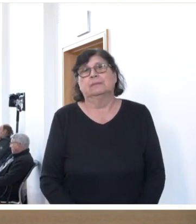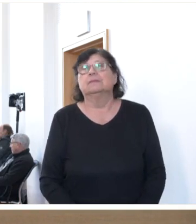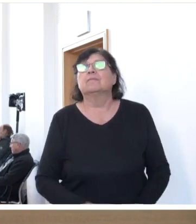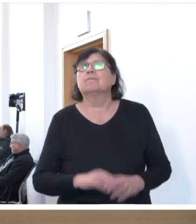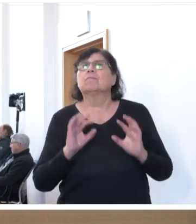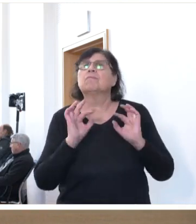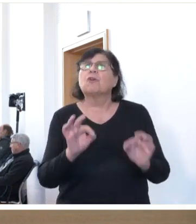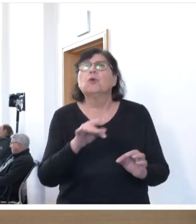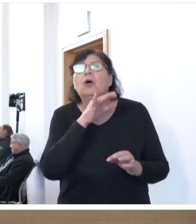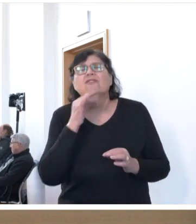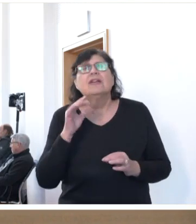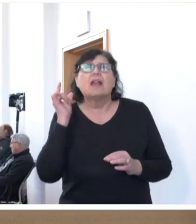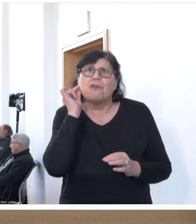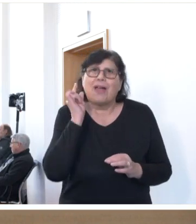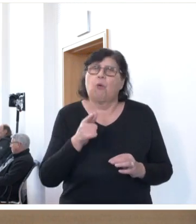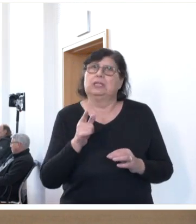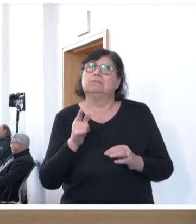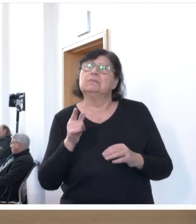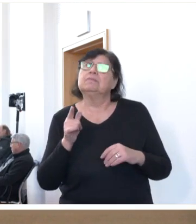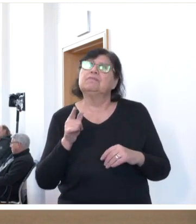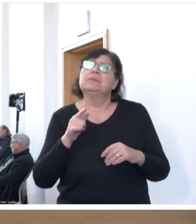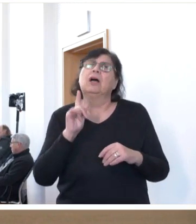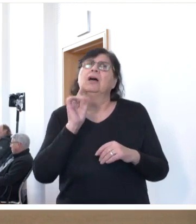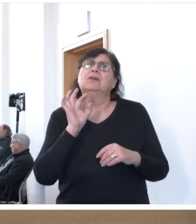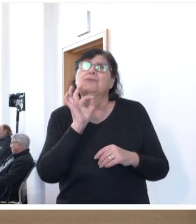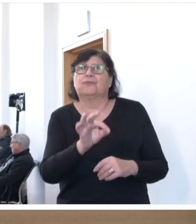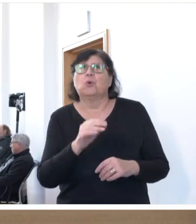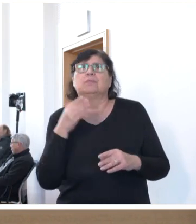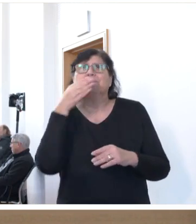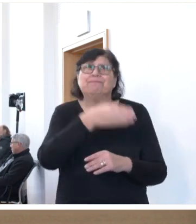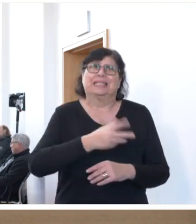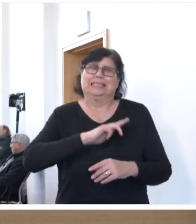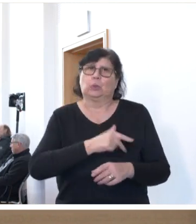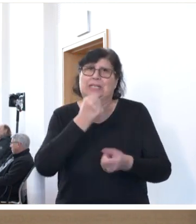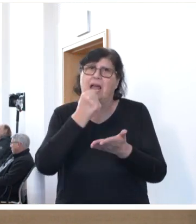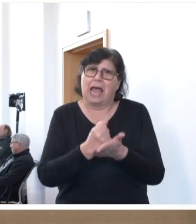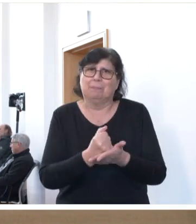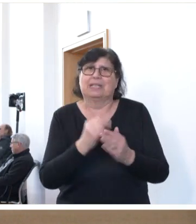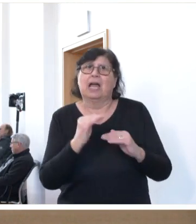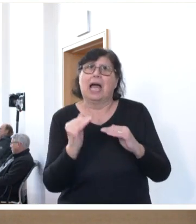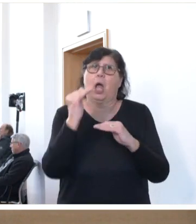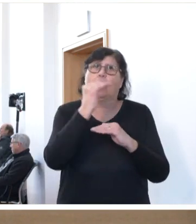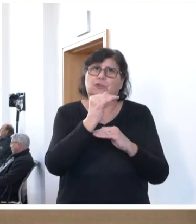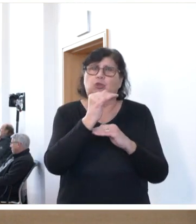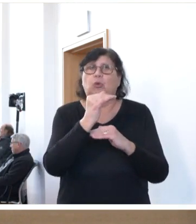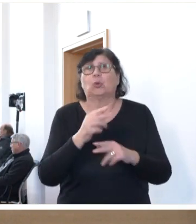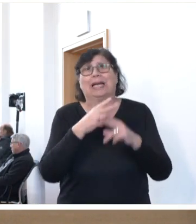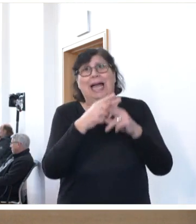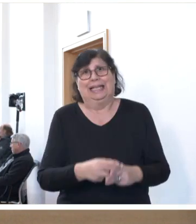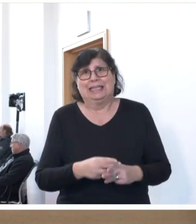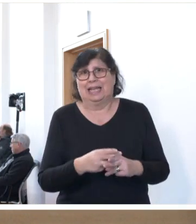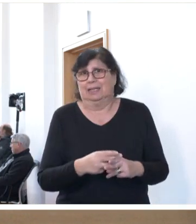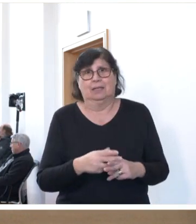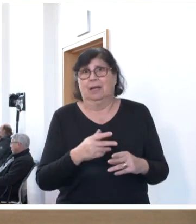Für viele Frauen ist der Gang zum zuständigen Sozialamt zur Aufstockung ihrer Rente später unvermeidbar.